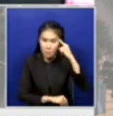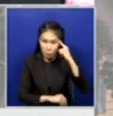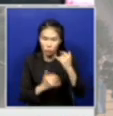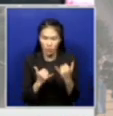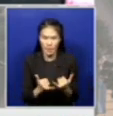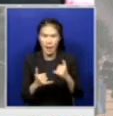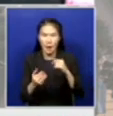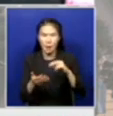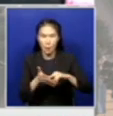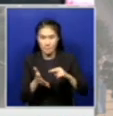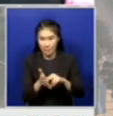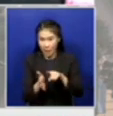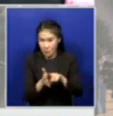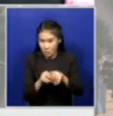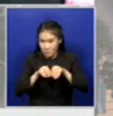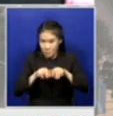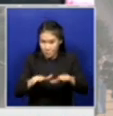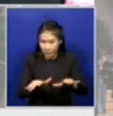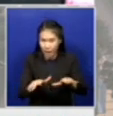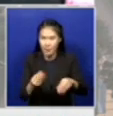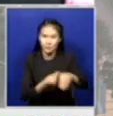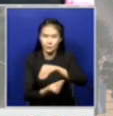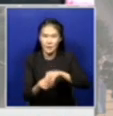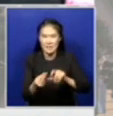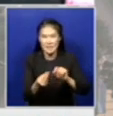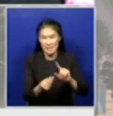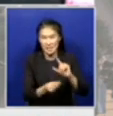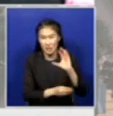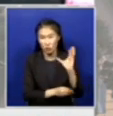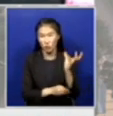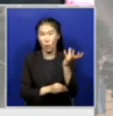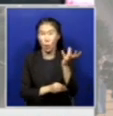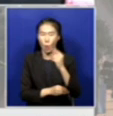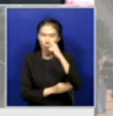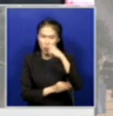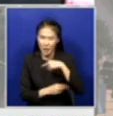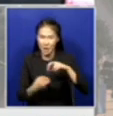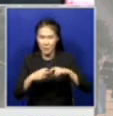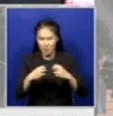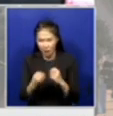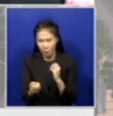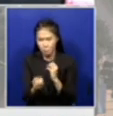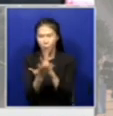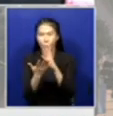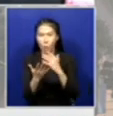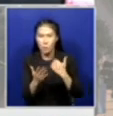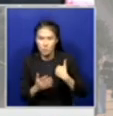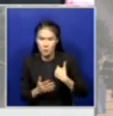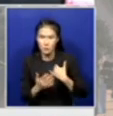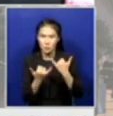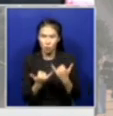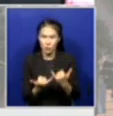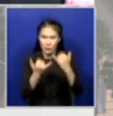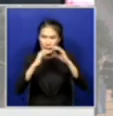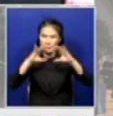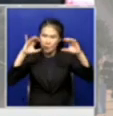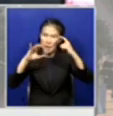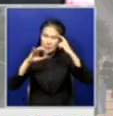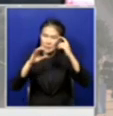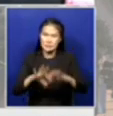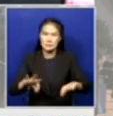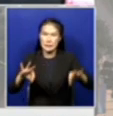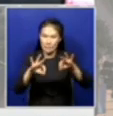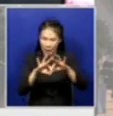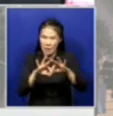กิจของโลกแล้วก็ของประเทศไทยนั้นหดตัวอย่างรุนแรงรัฐบาลมีความจำเป็นอย่างยิ่งครับต้องใช้เงินอัน